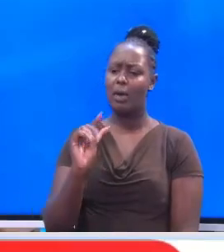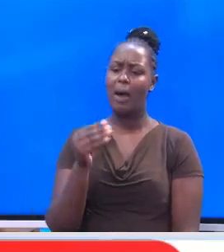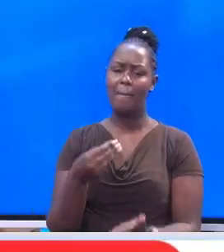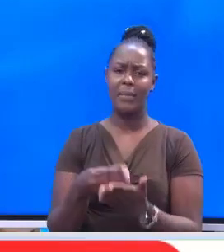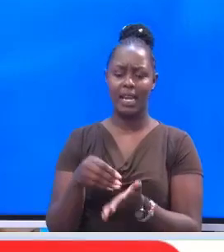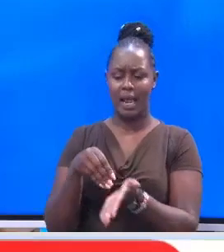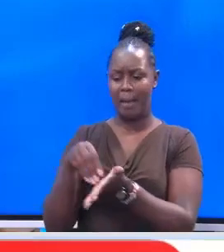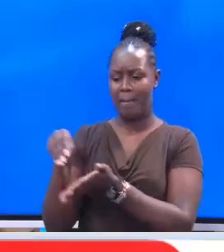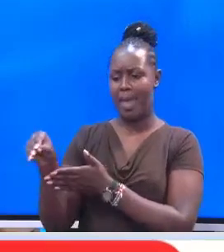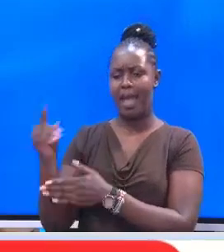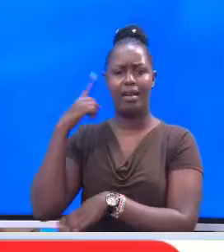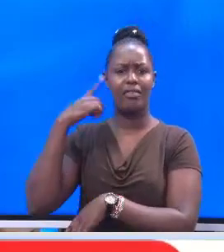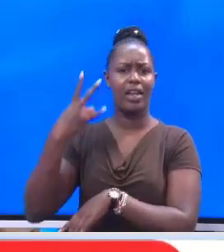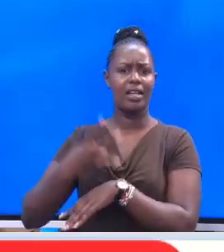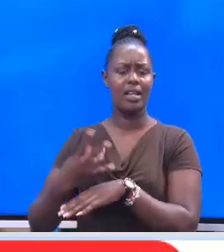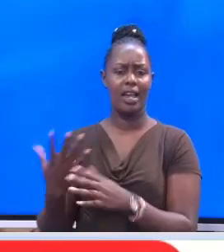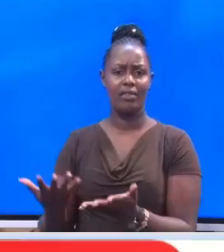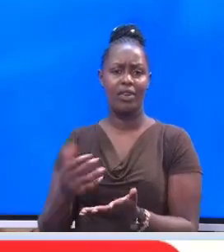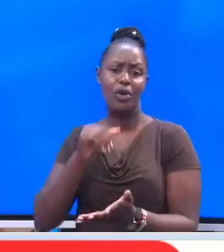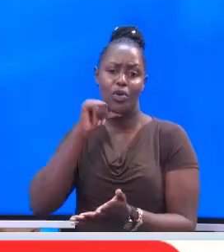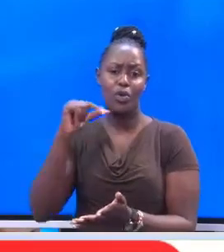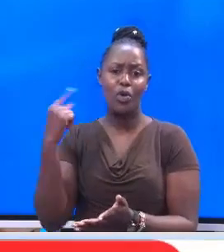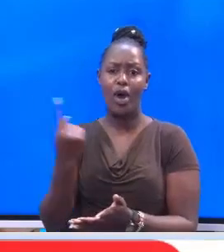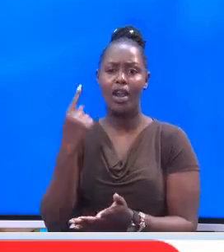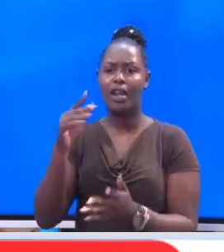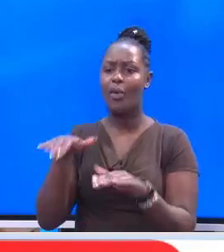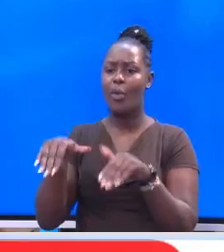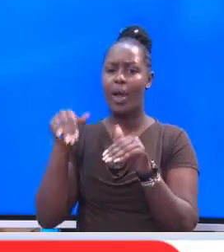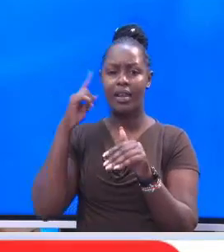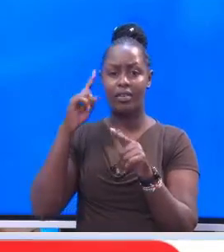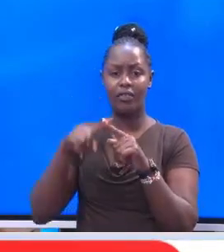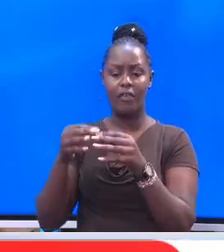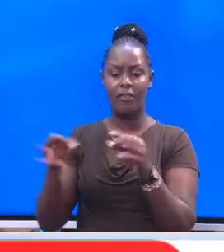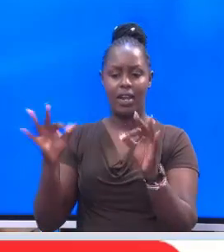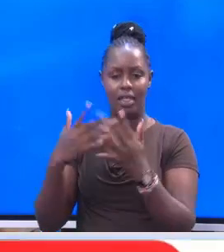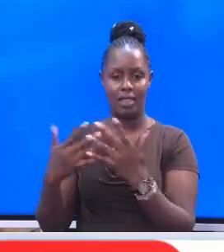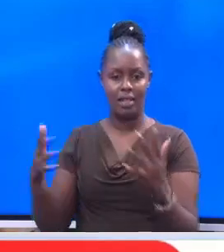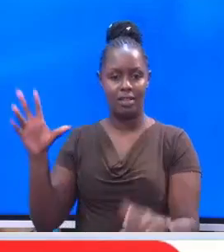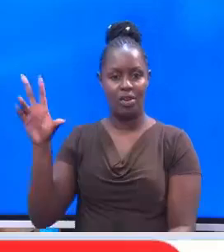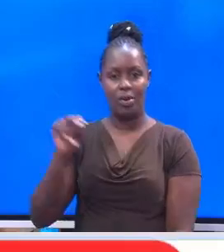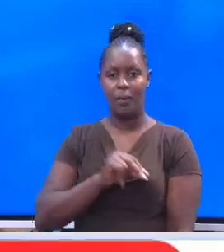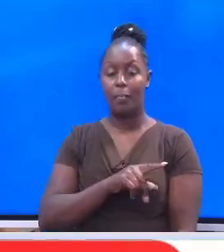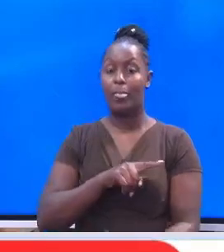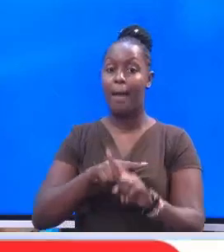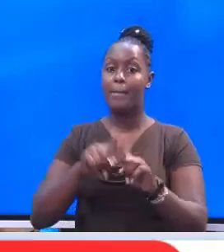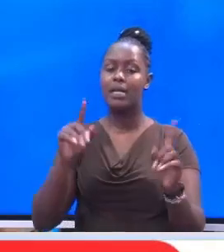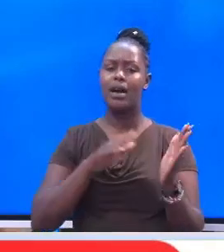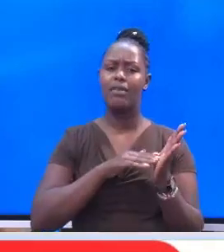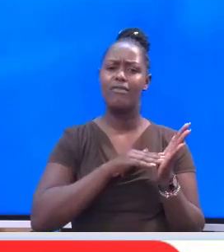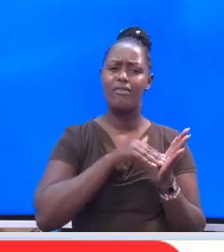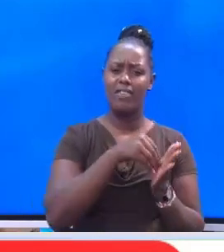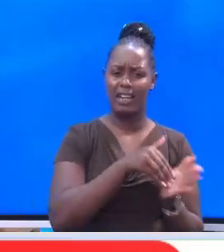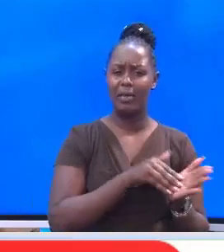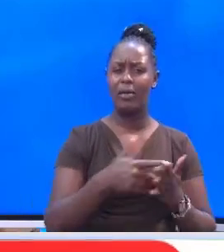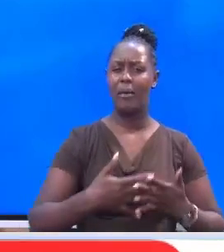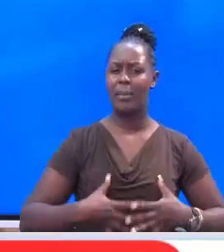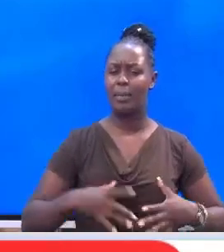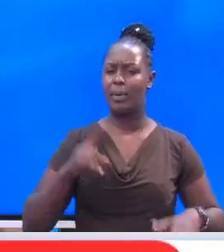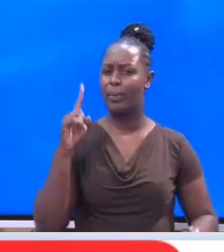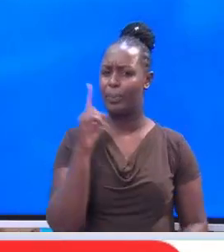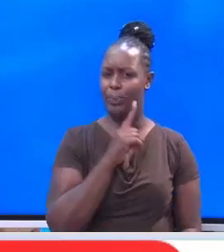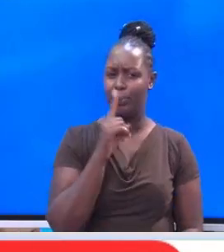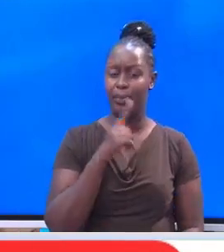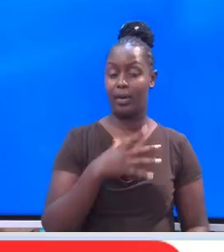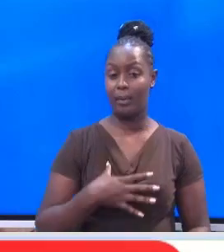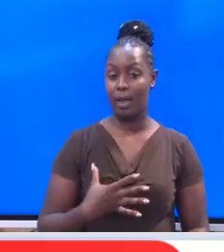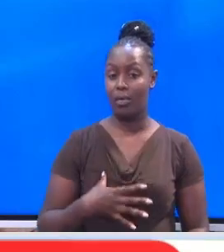NHIF. Isiwe tu tunataka vitu za bure bure kabisa. Lakini wale ambao hawajiwezi kabisa hawajiwezi, labda ni wakongwe, wazee,